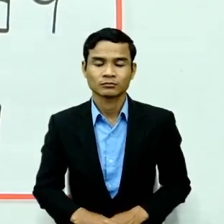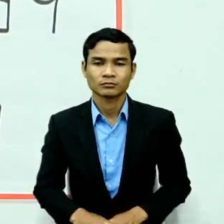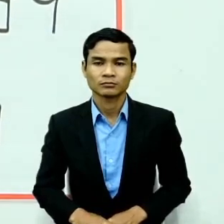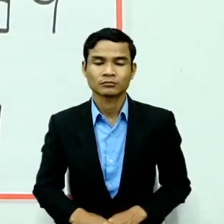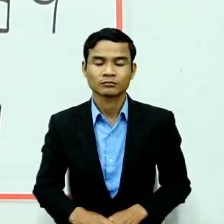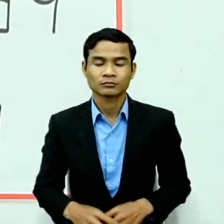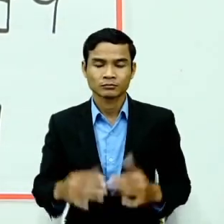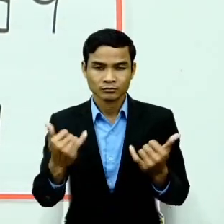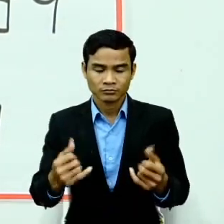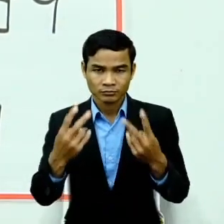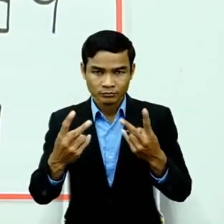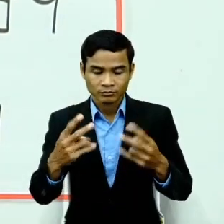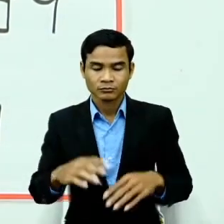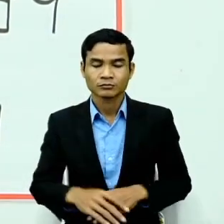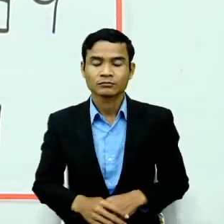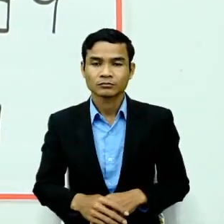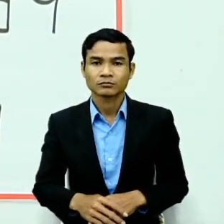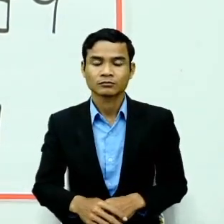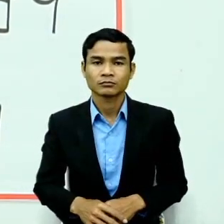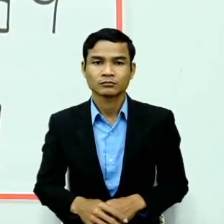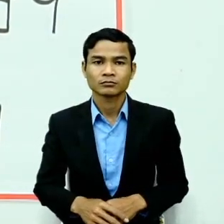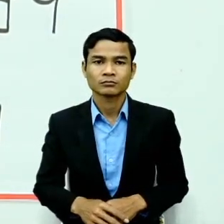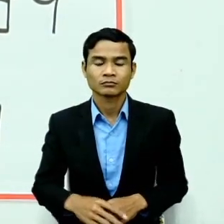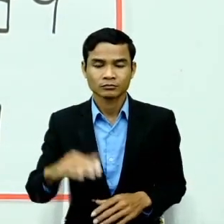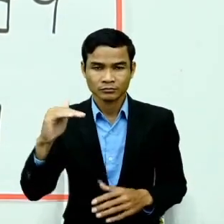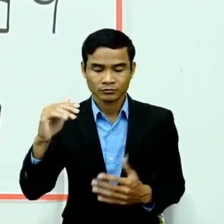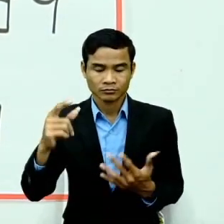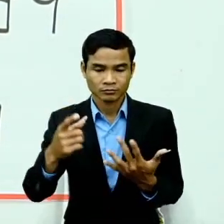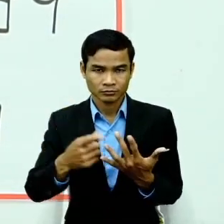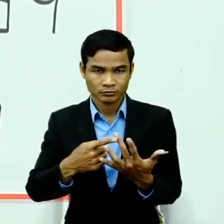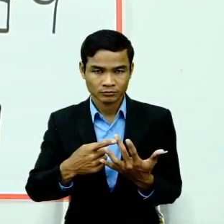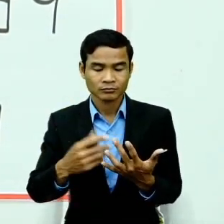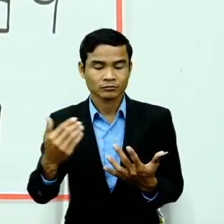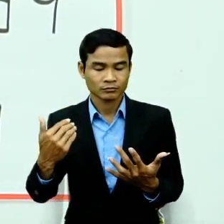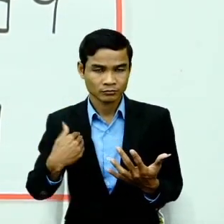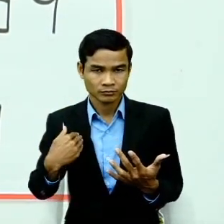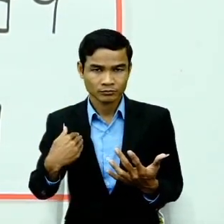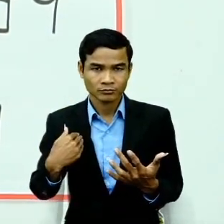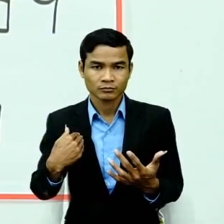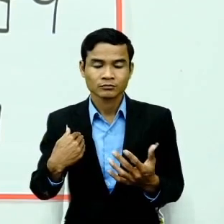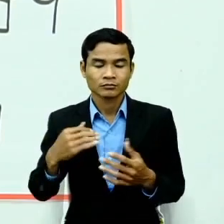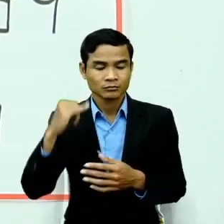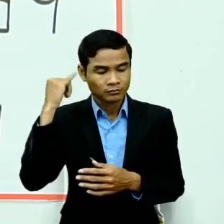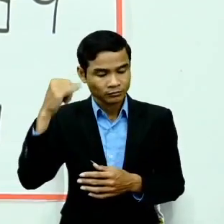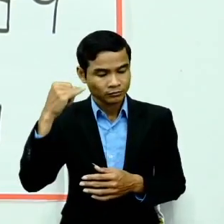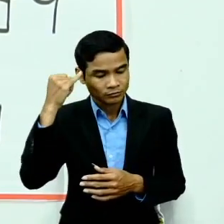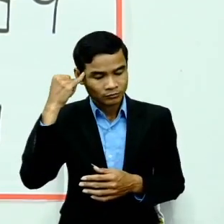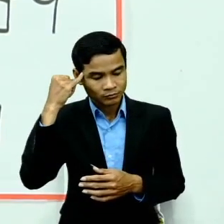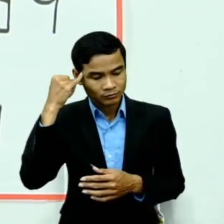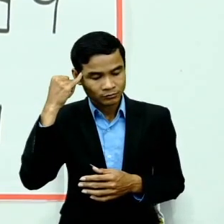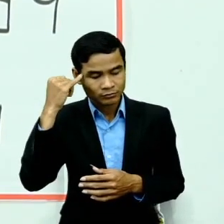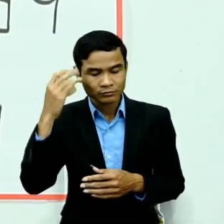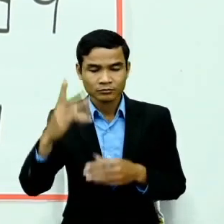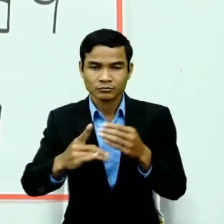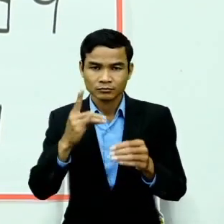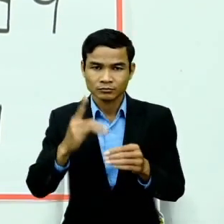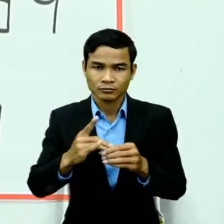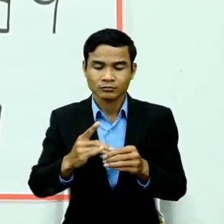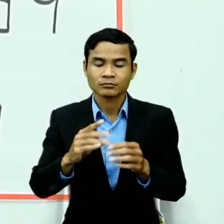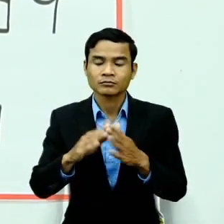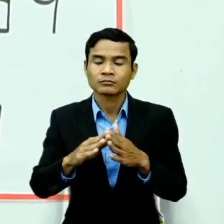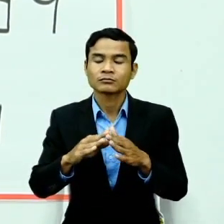chà ấy là con tim toán chà sắm miên chầm ngò pi rồng